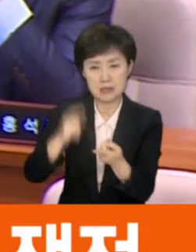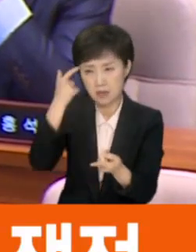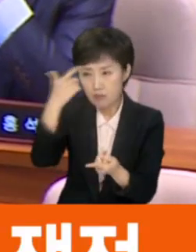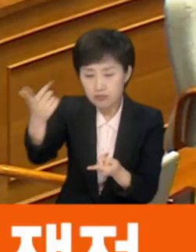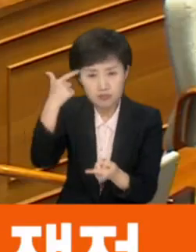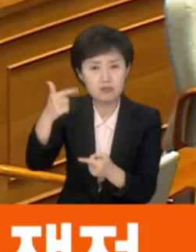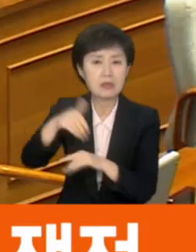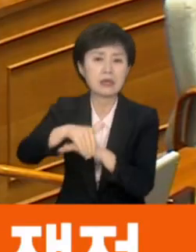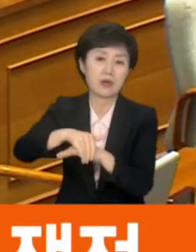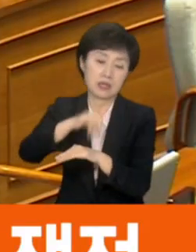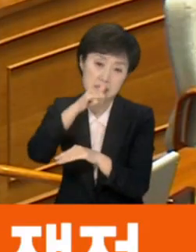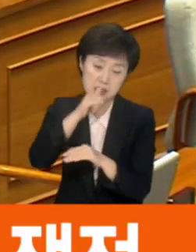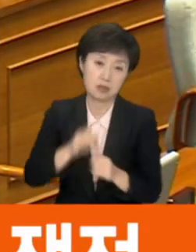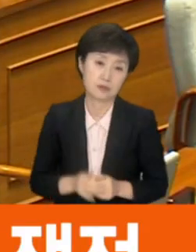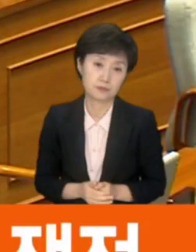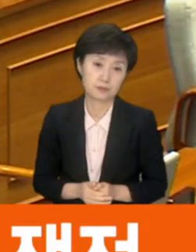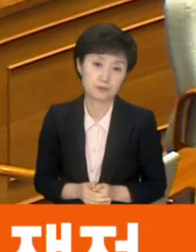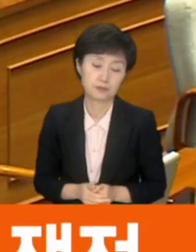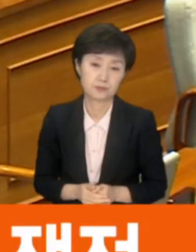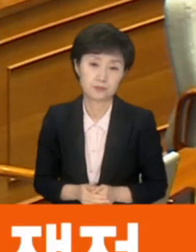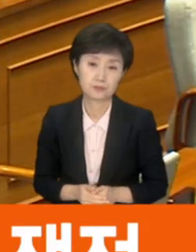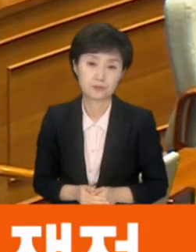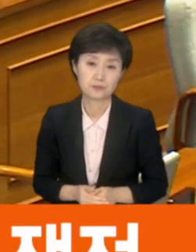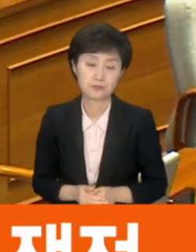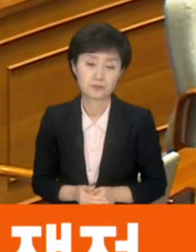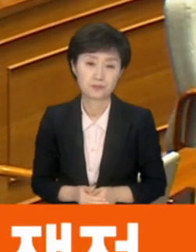둘러싼 지리도 오갈 것으로 보입니다